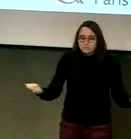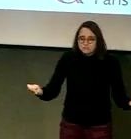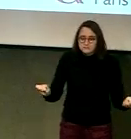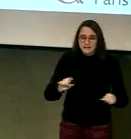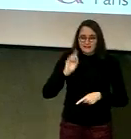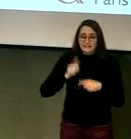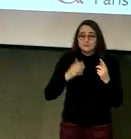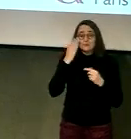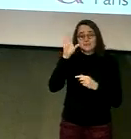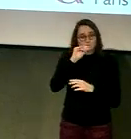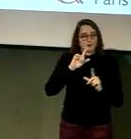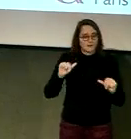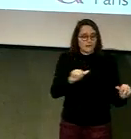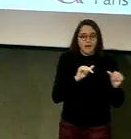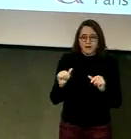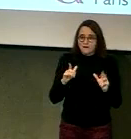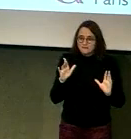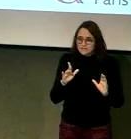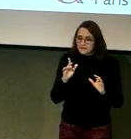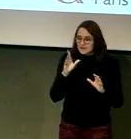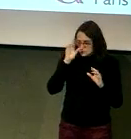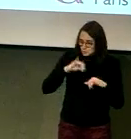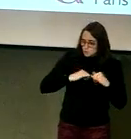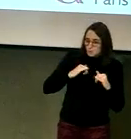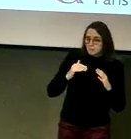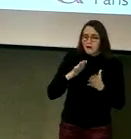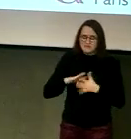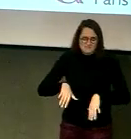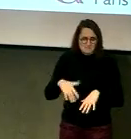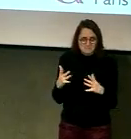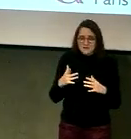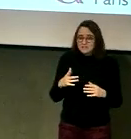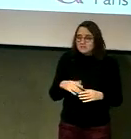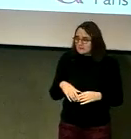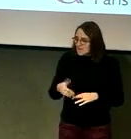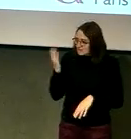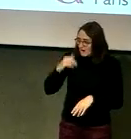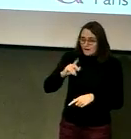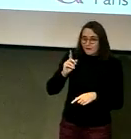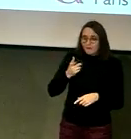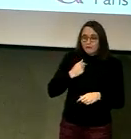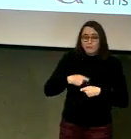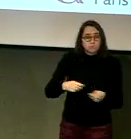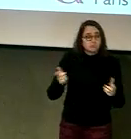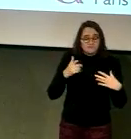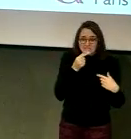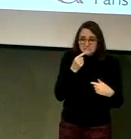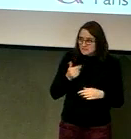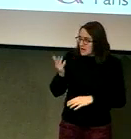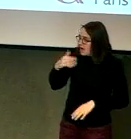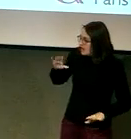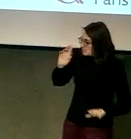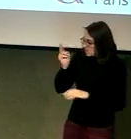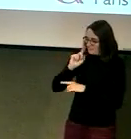étudiants dans la salle, quel que soit leur statut, des jeunes dans la salle, etc., tout le monde s'est dit, mais c'est un scandale, jamais on va